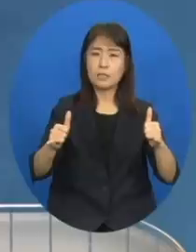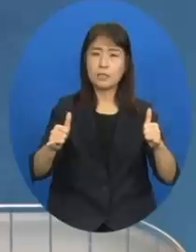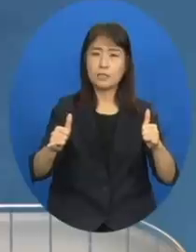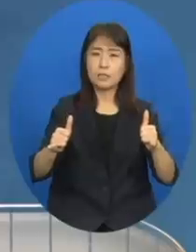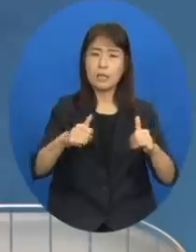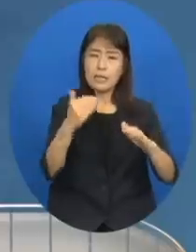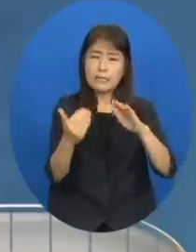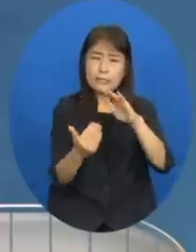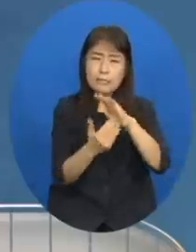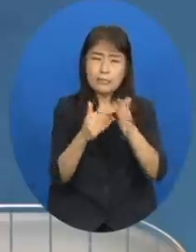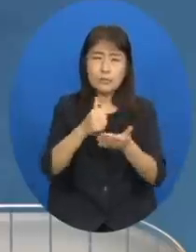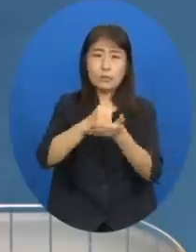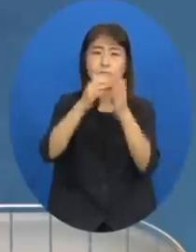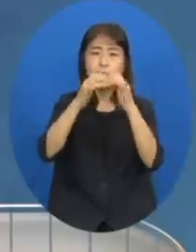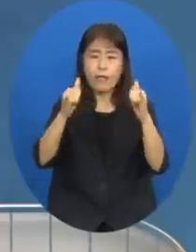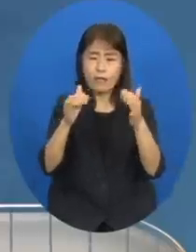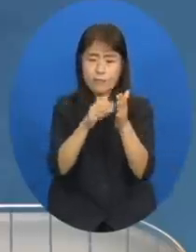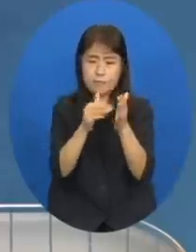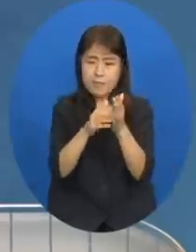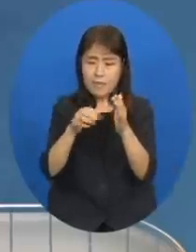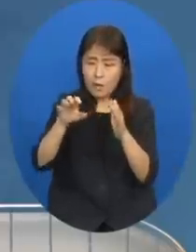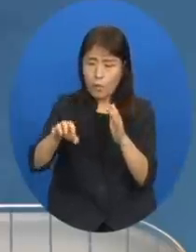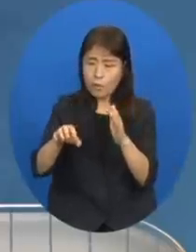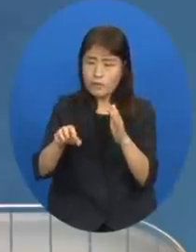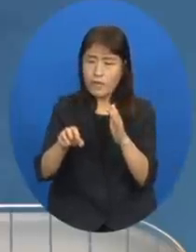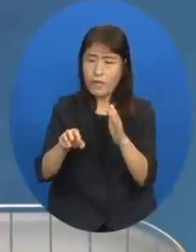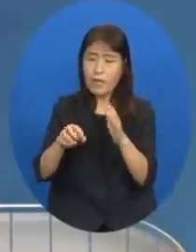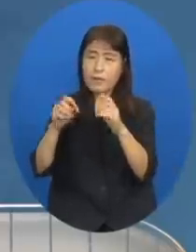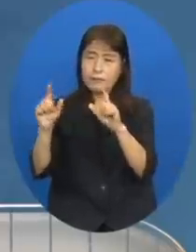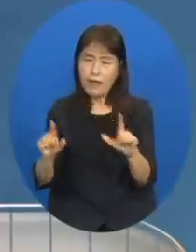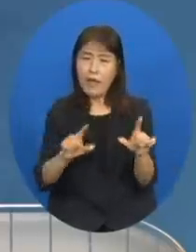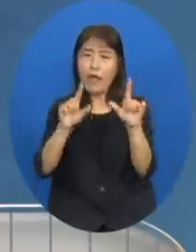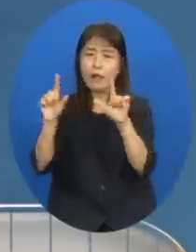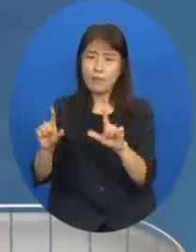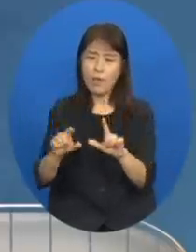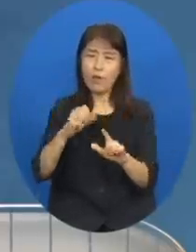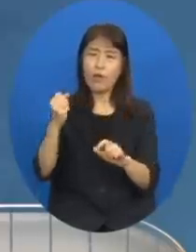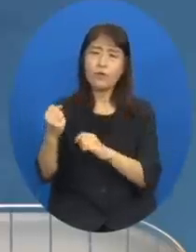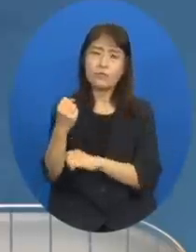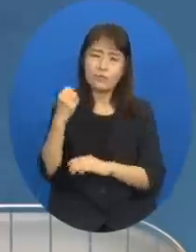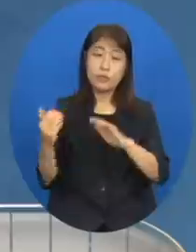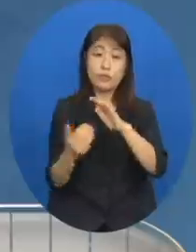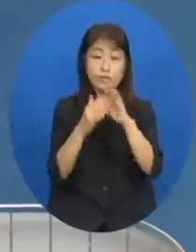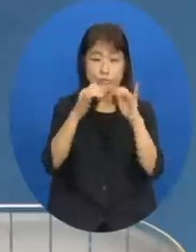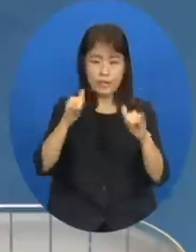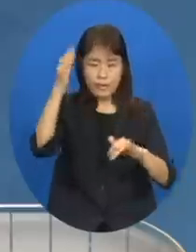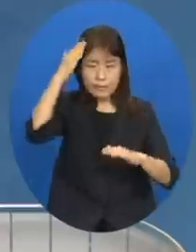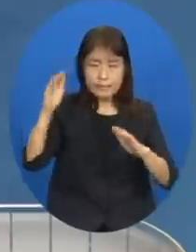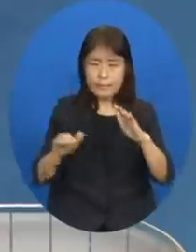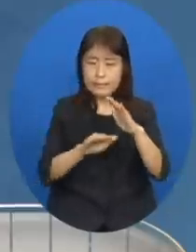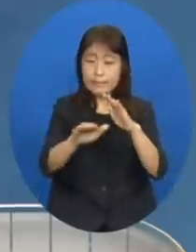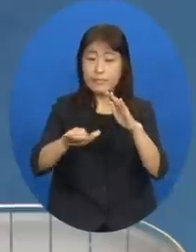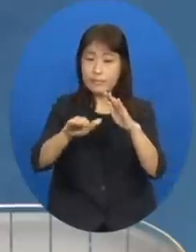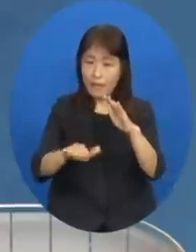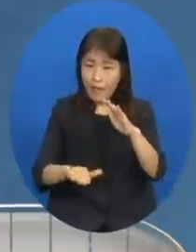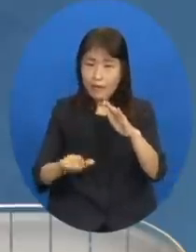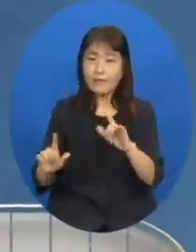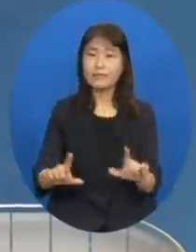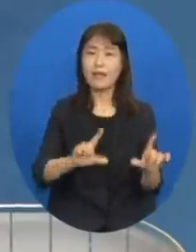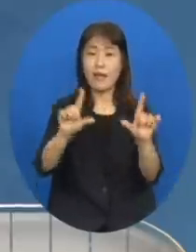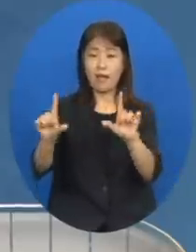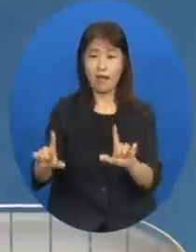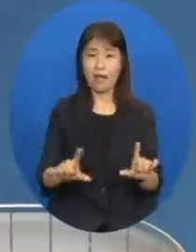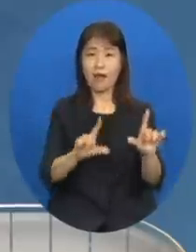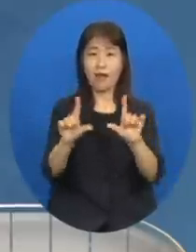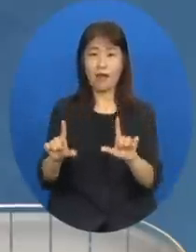지존자의 은밀한 곳에 거주하며 전능자의 근을 아래 사는 자라 고백입니다 정말